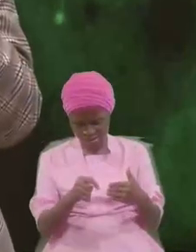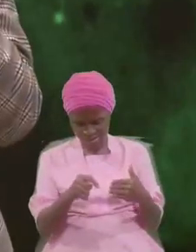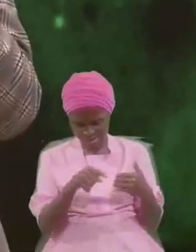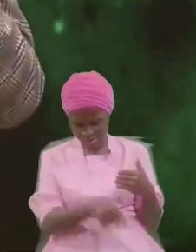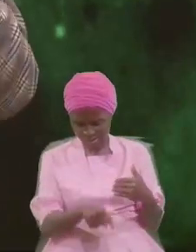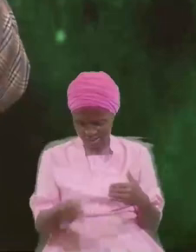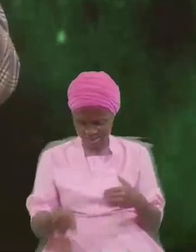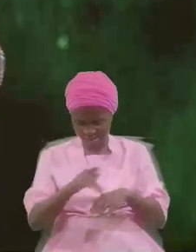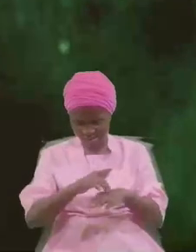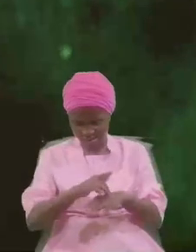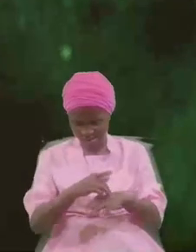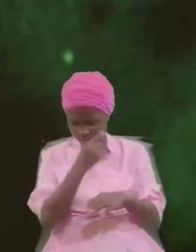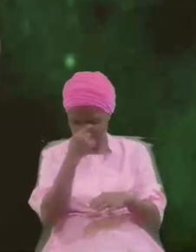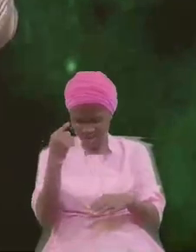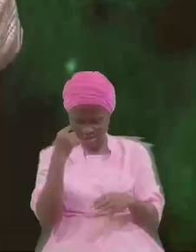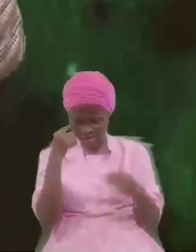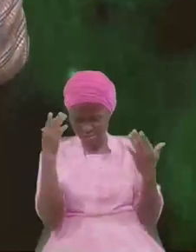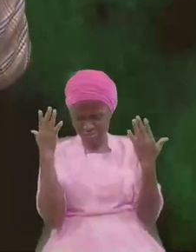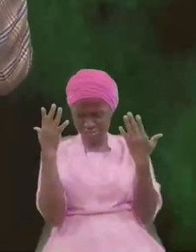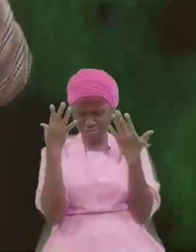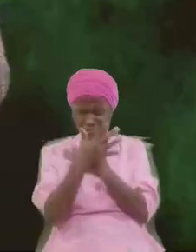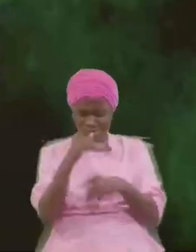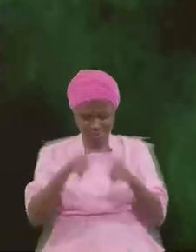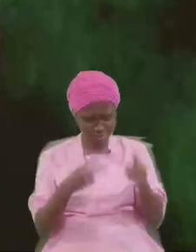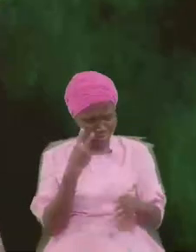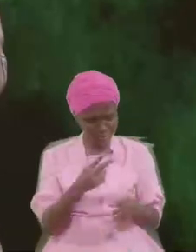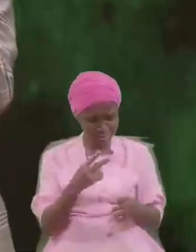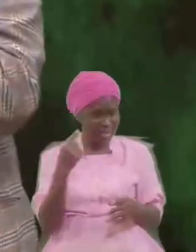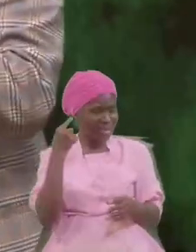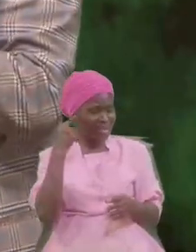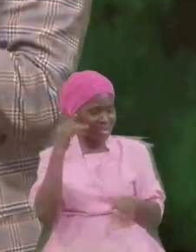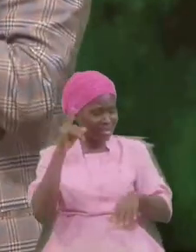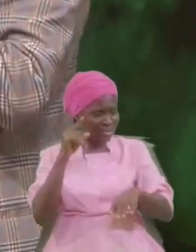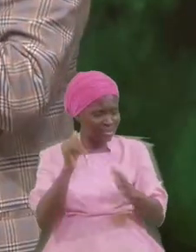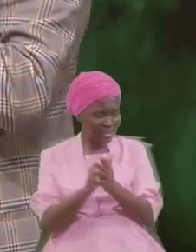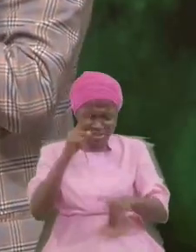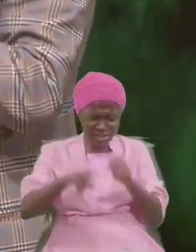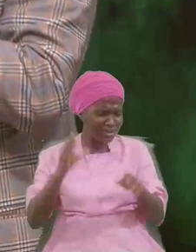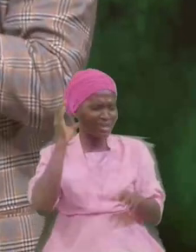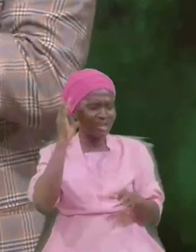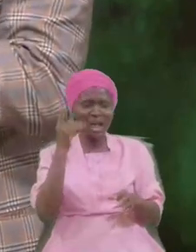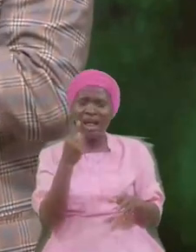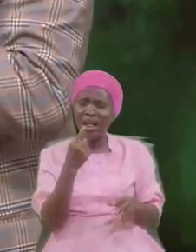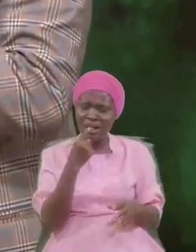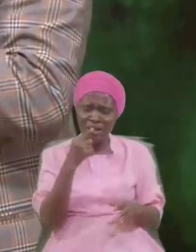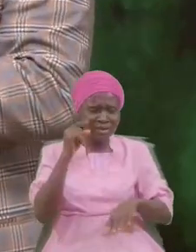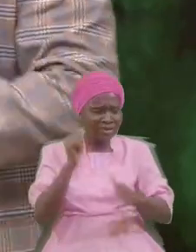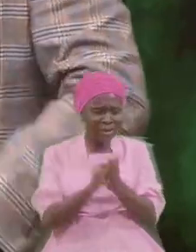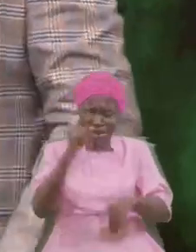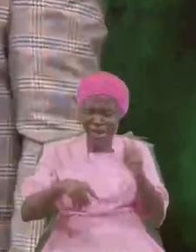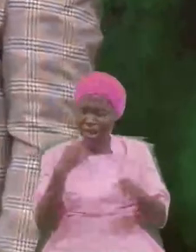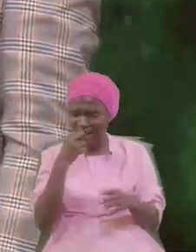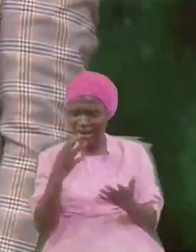yeux. Alors, les yeux sont flous, les oreilles ne peuvent pas entendre, la langue ne peut pas parler.